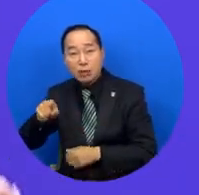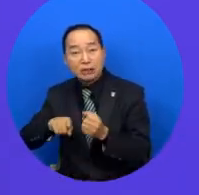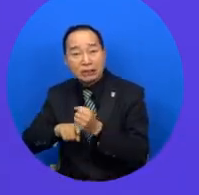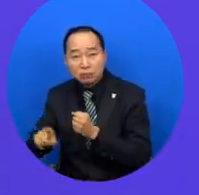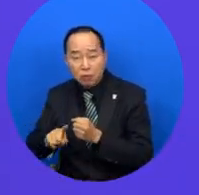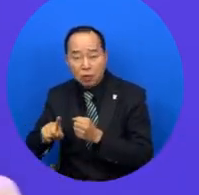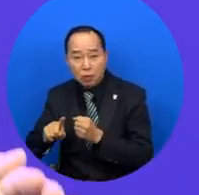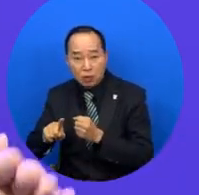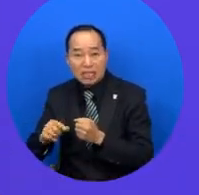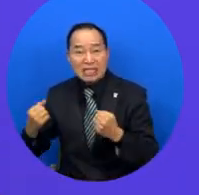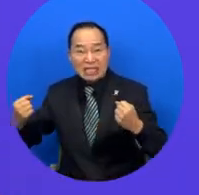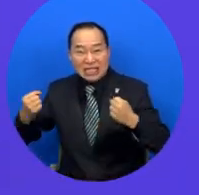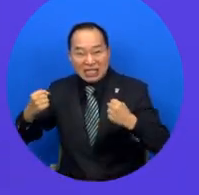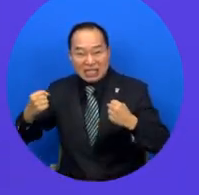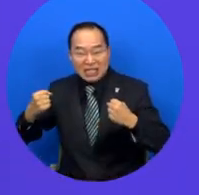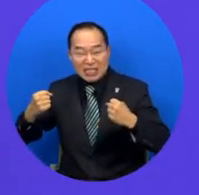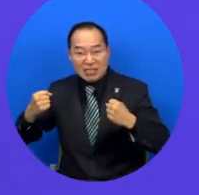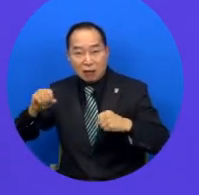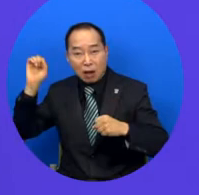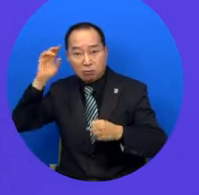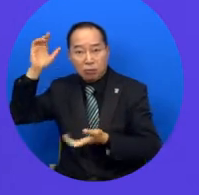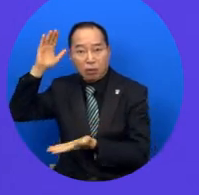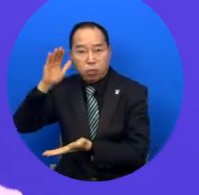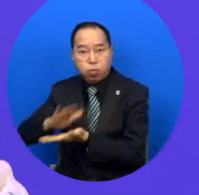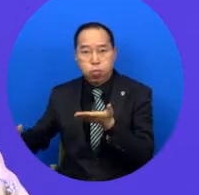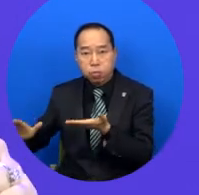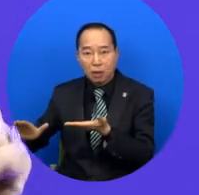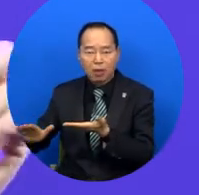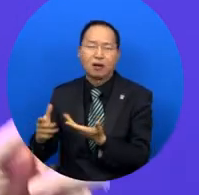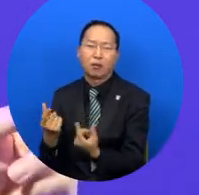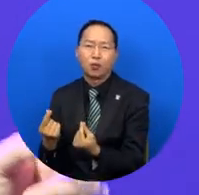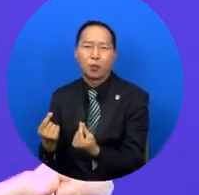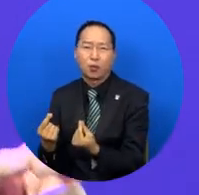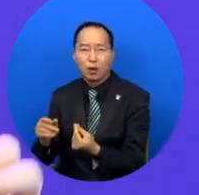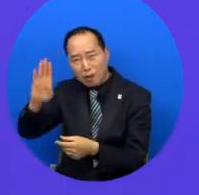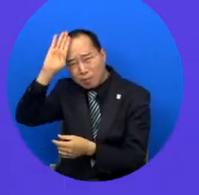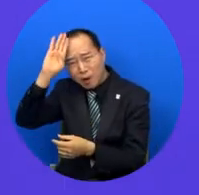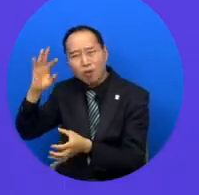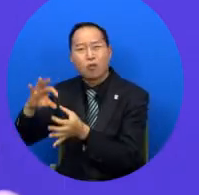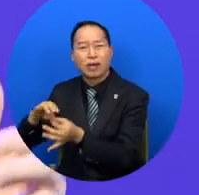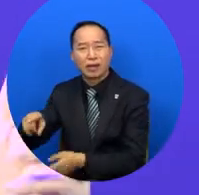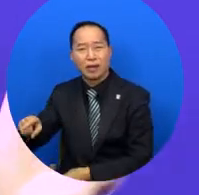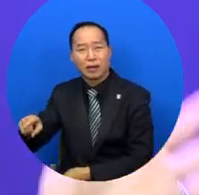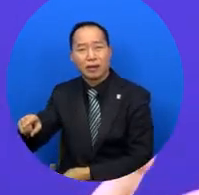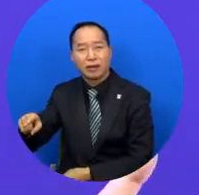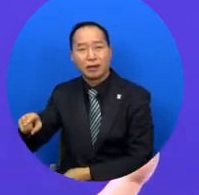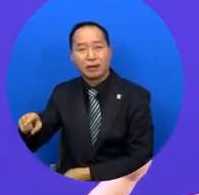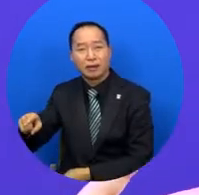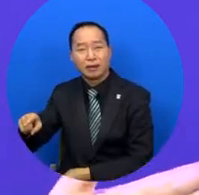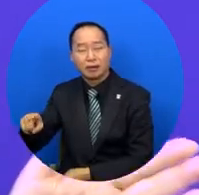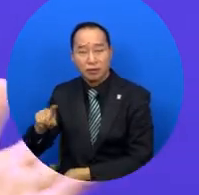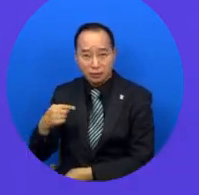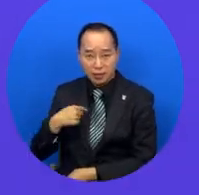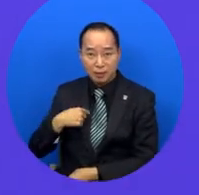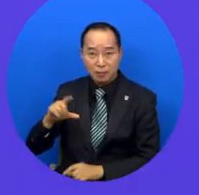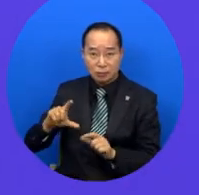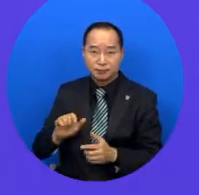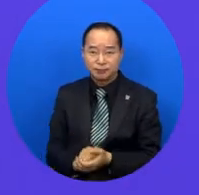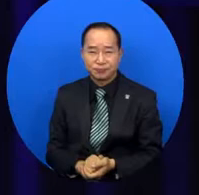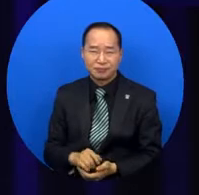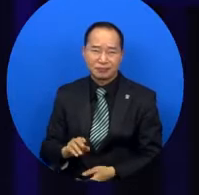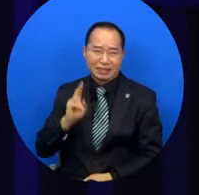피로 증후군의 만성 피로는 그런 뜻이 아니에요. 이거는 pathologic fatigue, 병적인